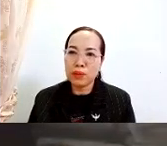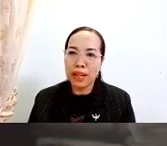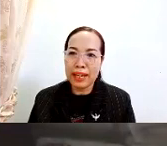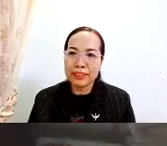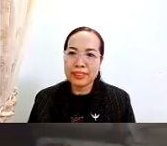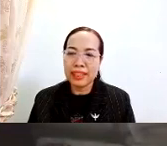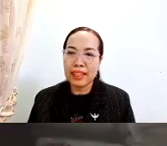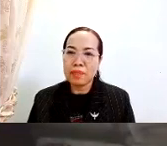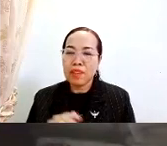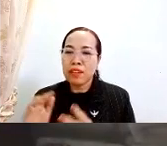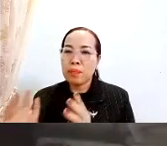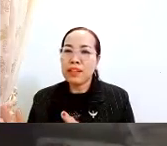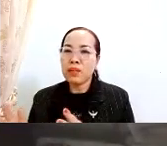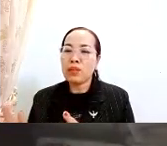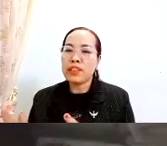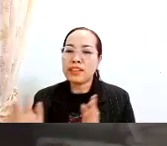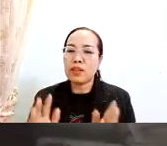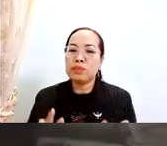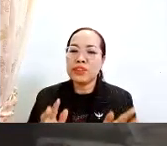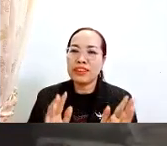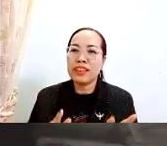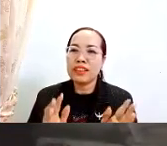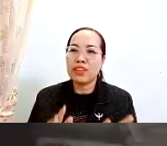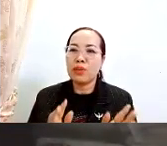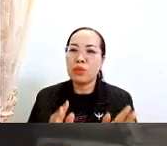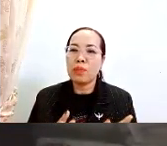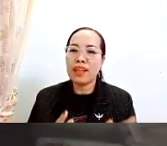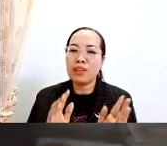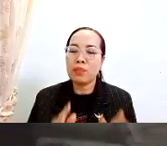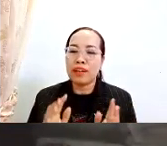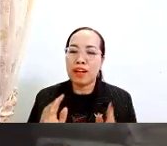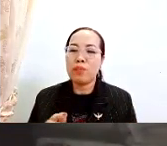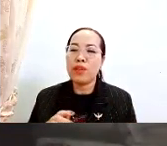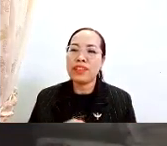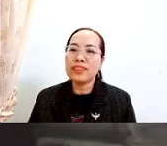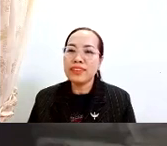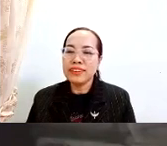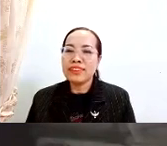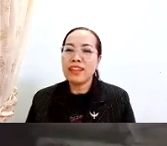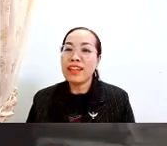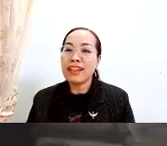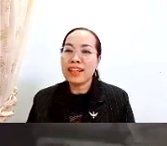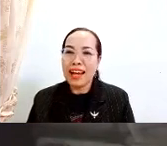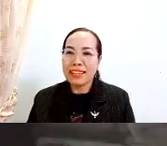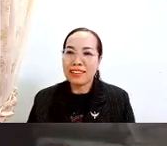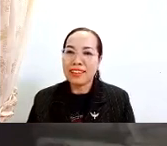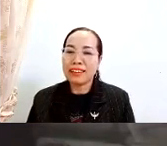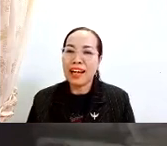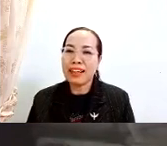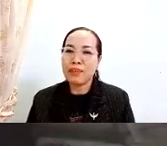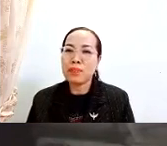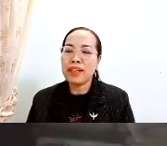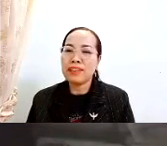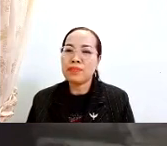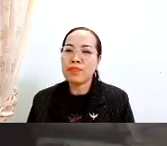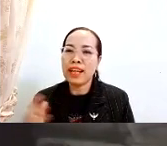robot luôn ai cha nó về nốt con nick nhom cho luôn hai co mẹ rám môi cứ chẳng đằng đài chẳng đằng tha